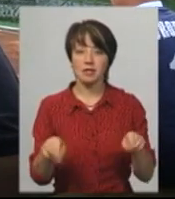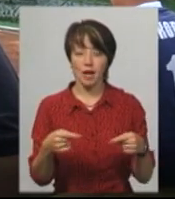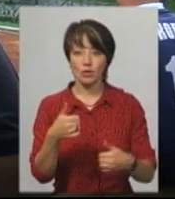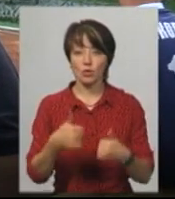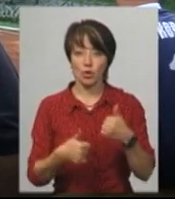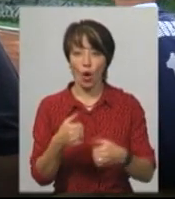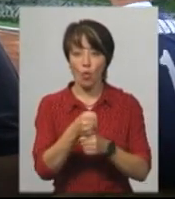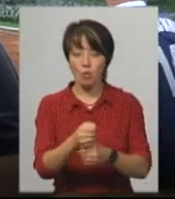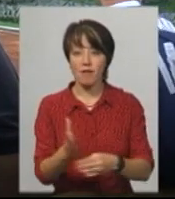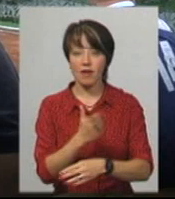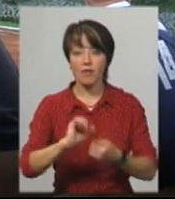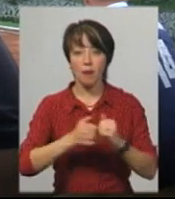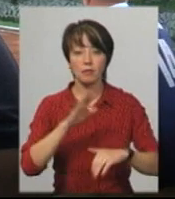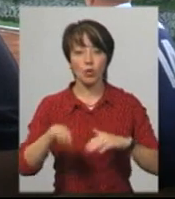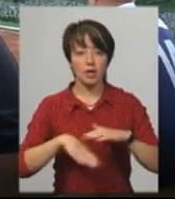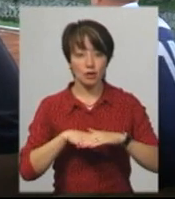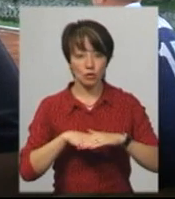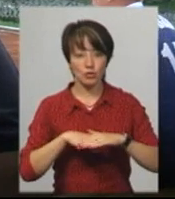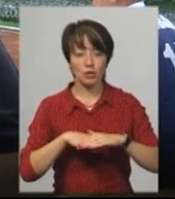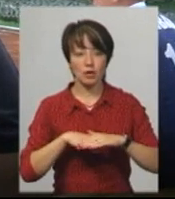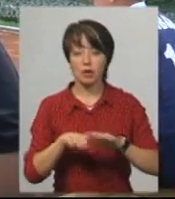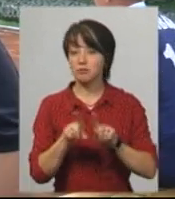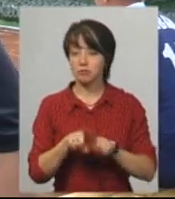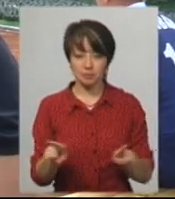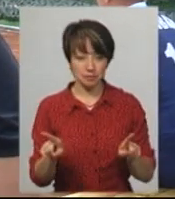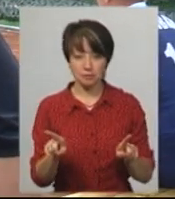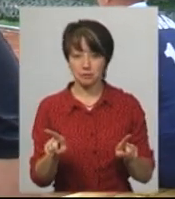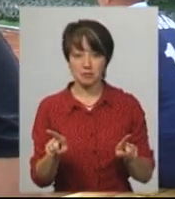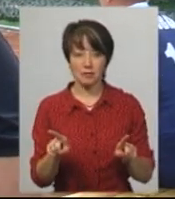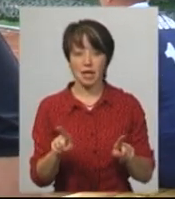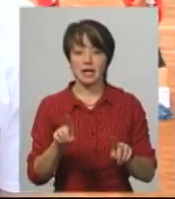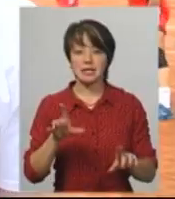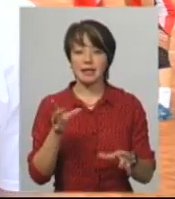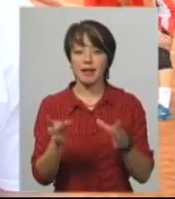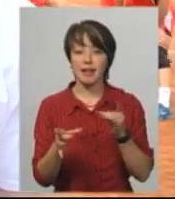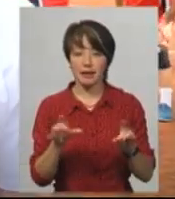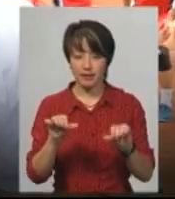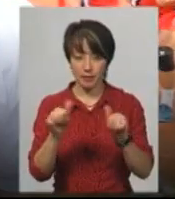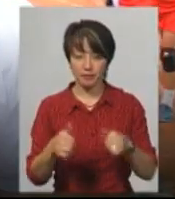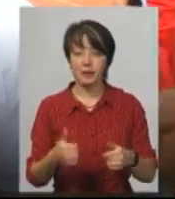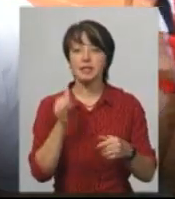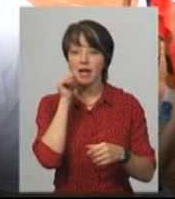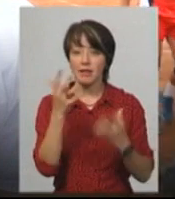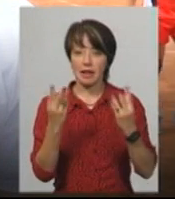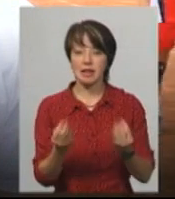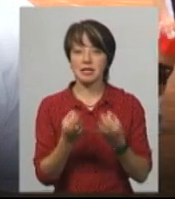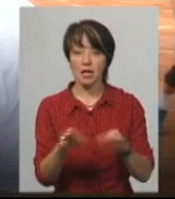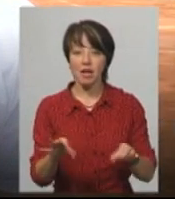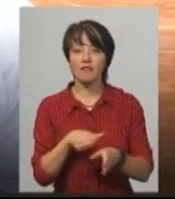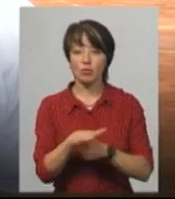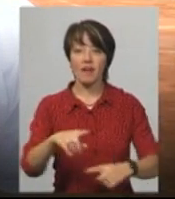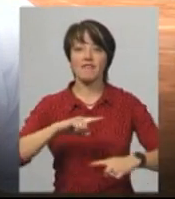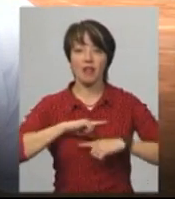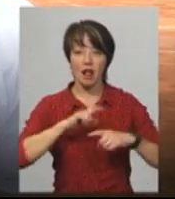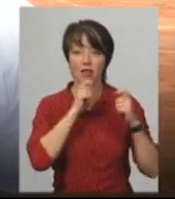вироблені в Кам'янці-Подільському, ексклюзивні, з глини. Завтра на День Незалежності відбудеться фінал і